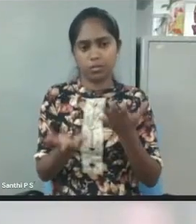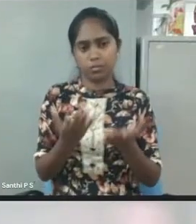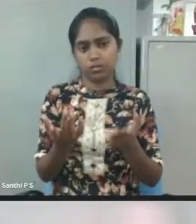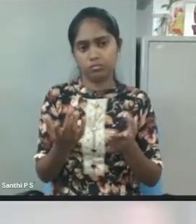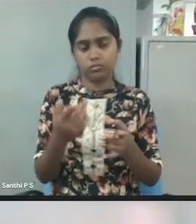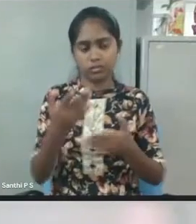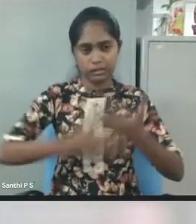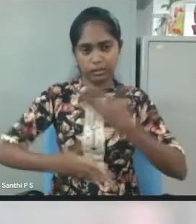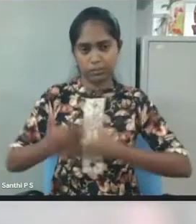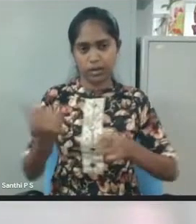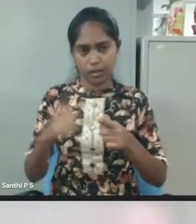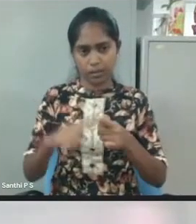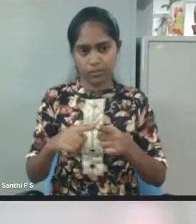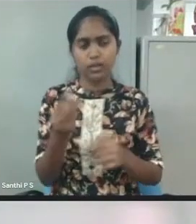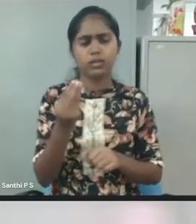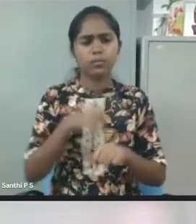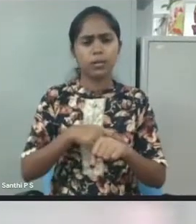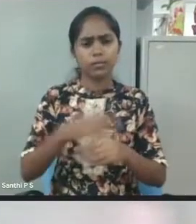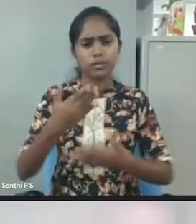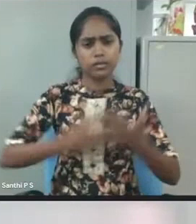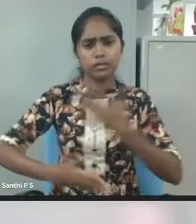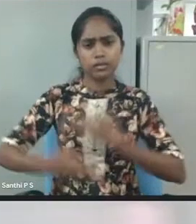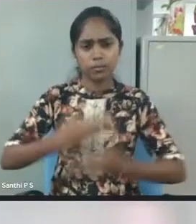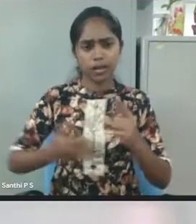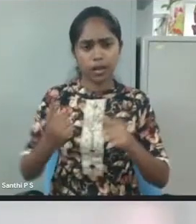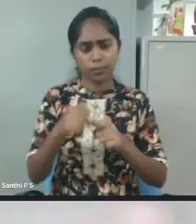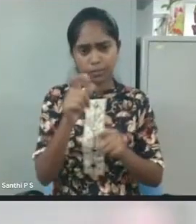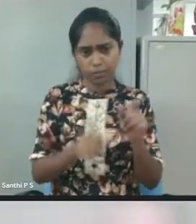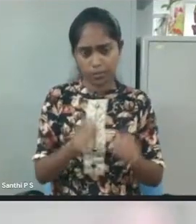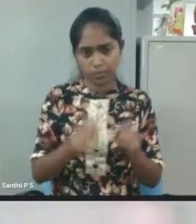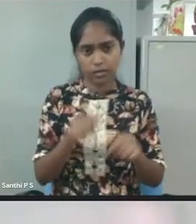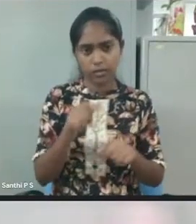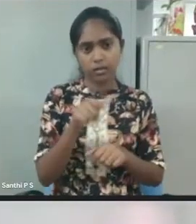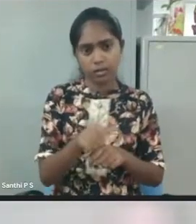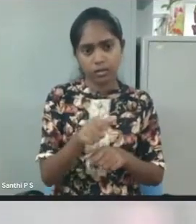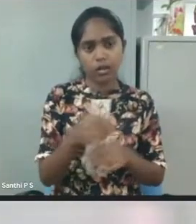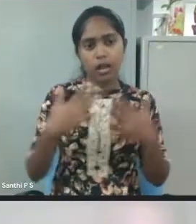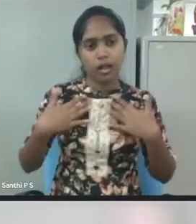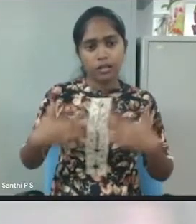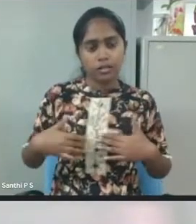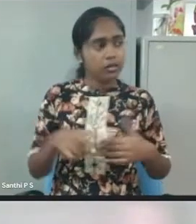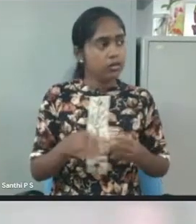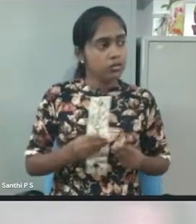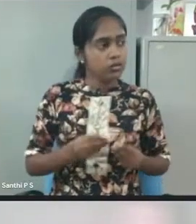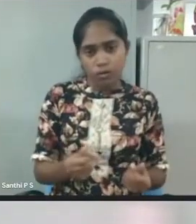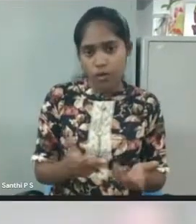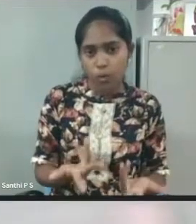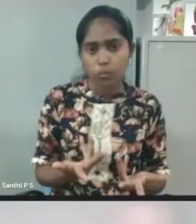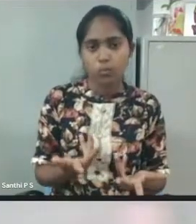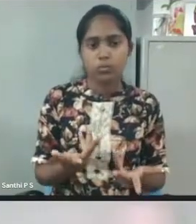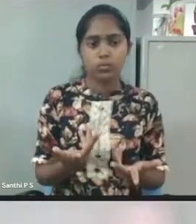പലപ്പോഴും ഭിന്നശേഷിയുള്ളവർക്ക് ആവശ്യമായ ആരോഗ്യ പരിരക്ഷ ലഭിക്കുന്നില്ല. നമ്മൾ നേരത്തെയും WHO ഇൻഫോഗ്രാഫിക്കിലും